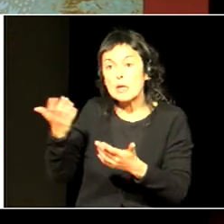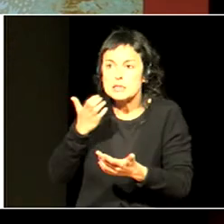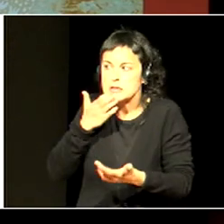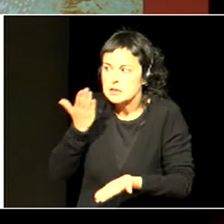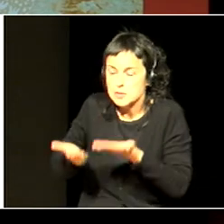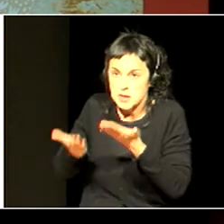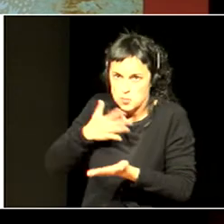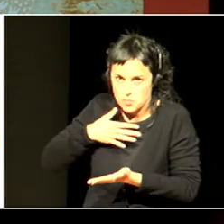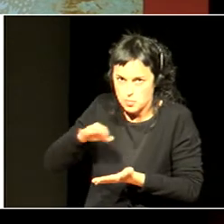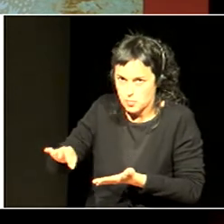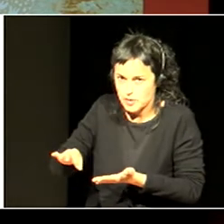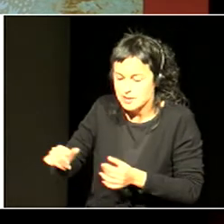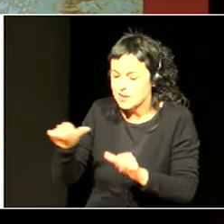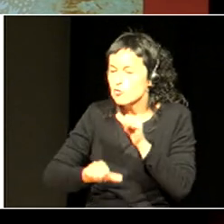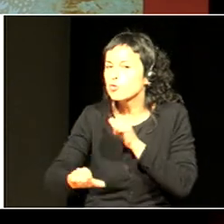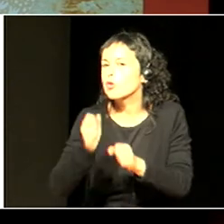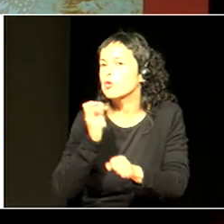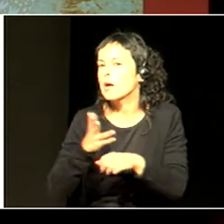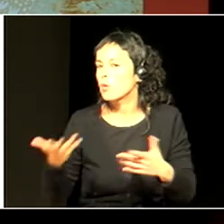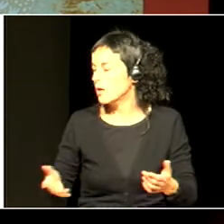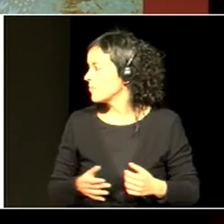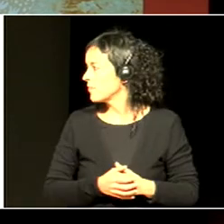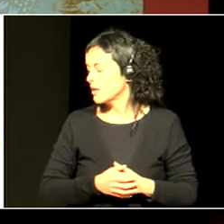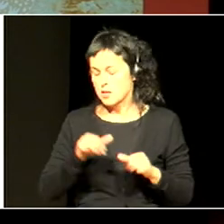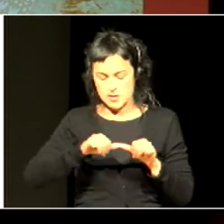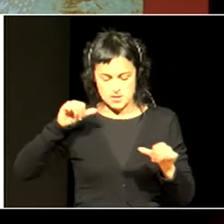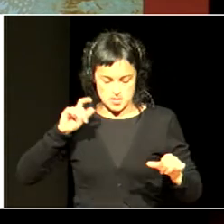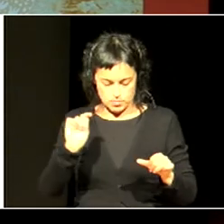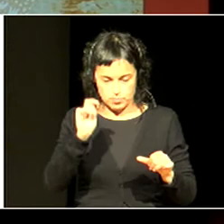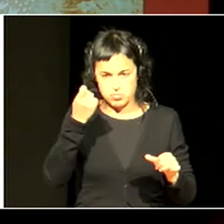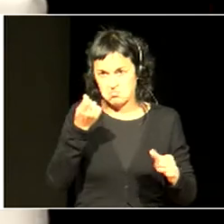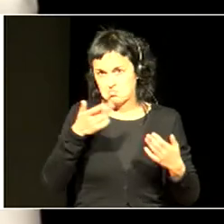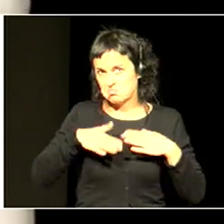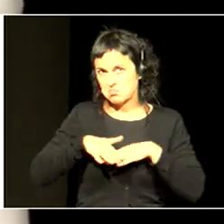baduzu, zeintzu diren erronkak? Lorpenak azkenan oinarrituta daude